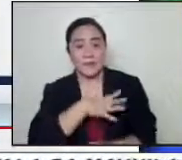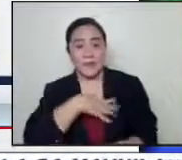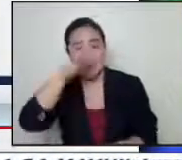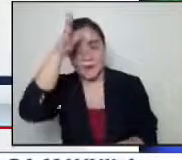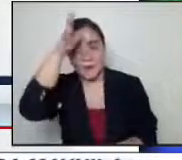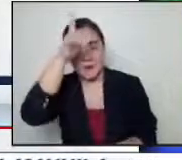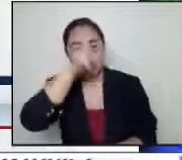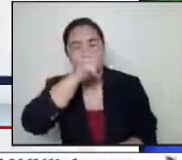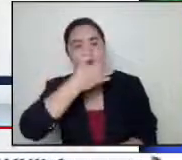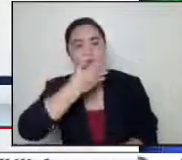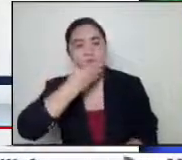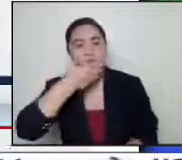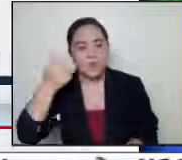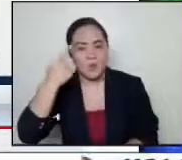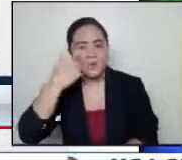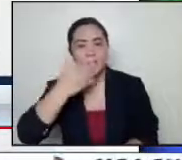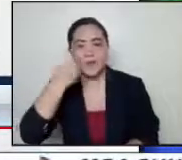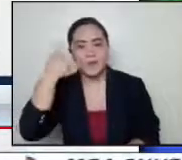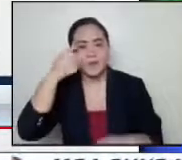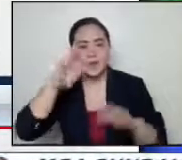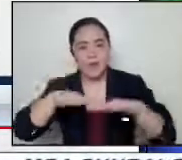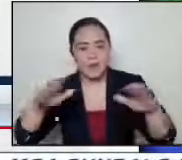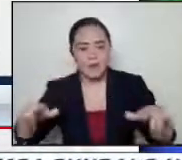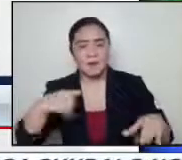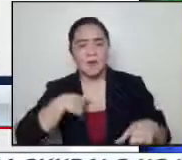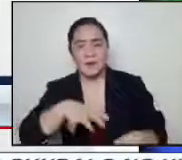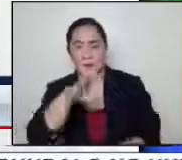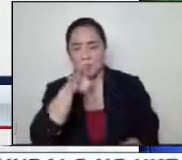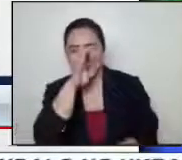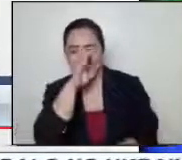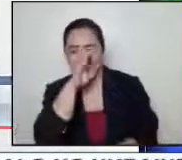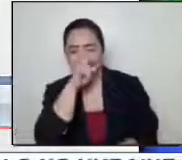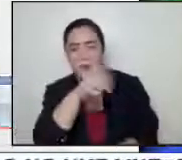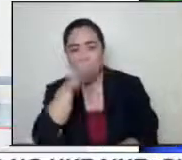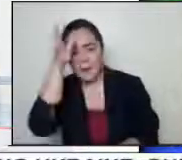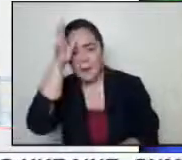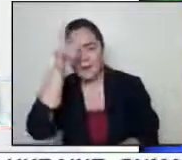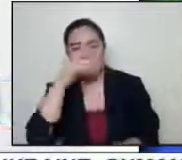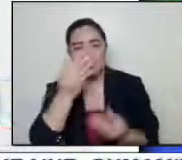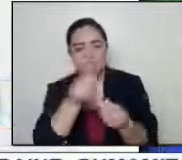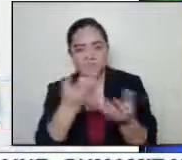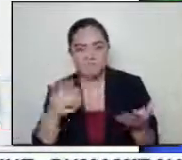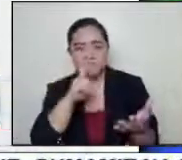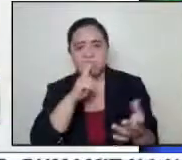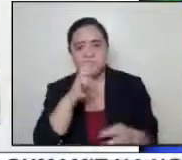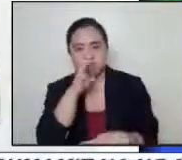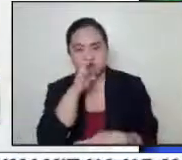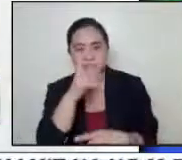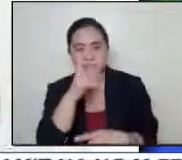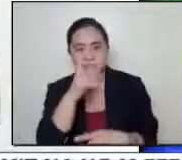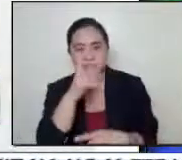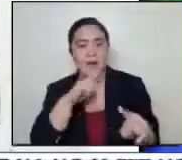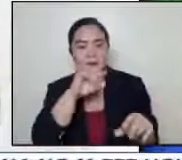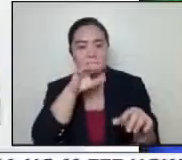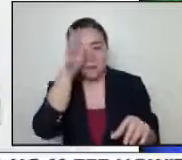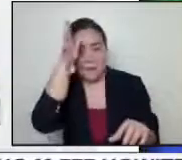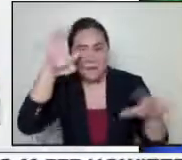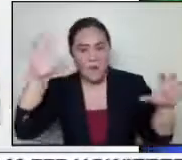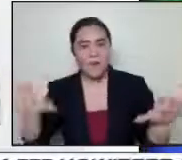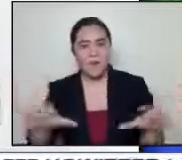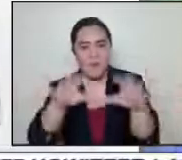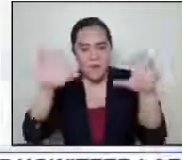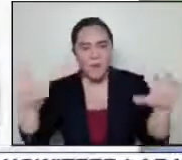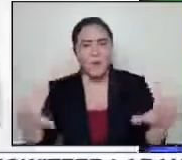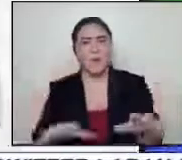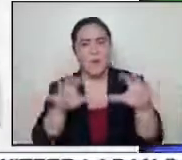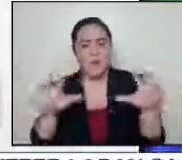children. He is a strict parent when it comes in everything. He works so hard for us to get what we